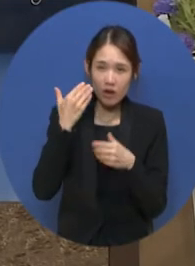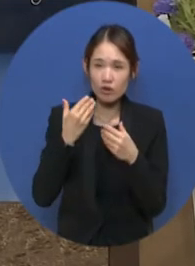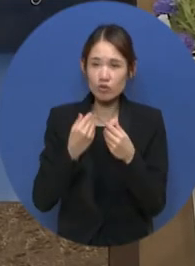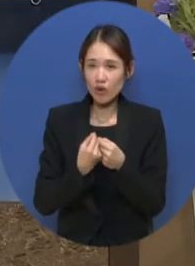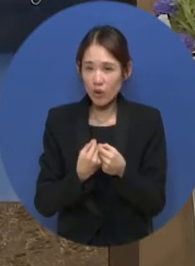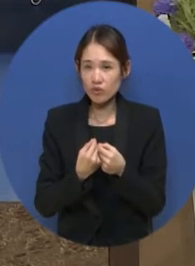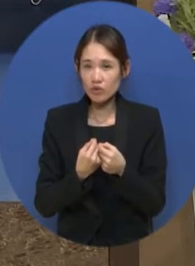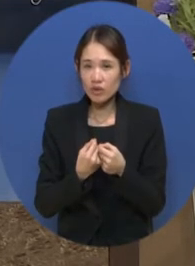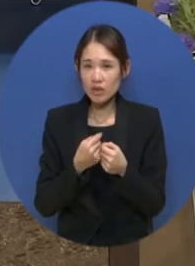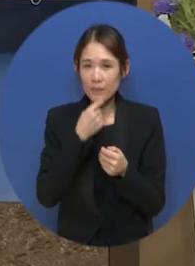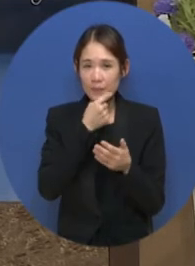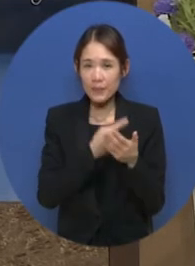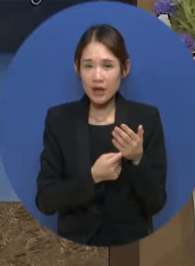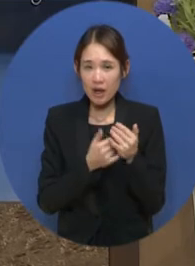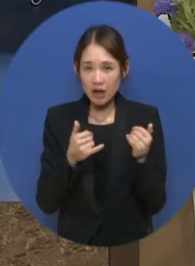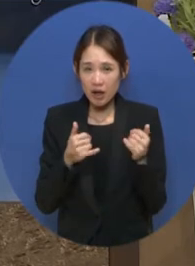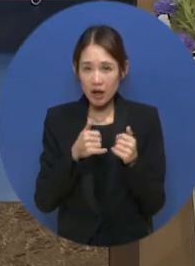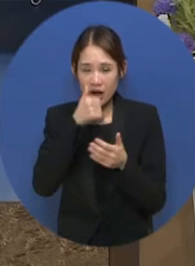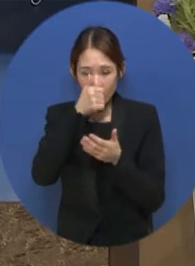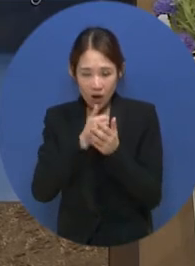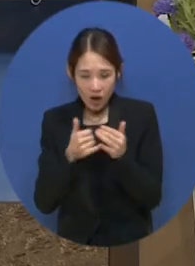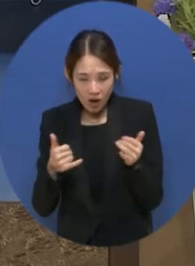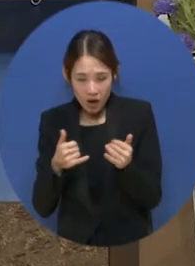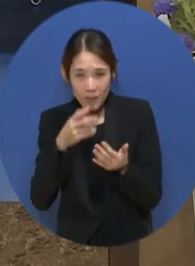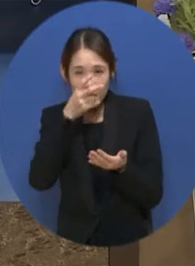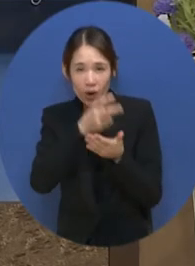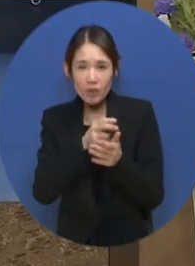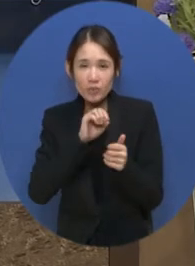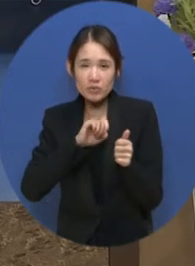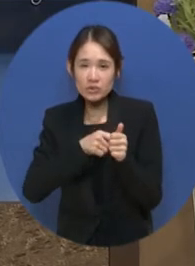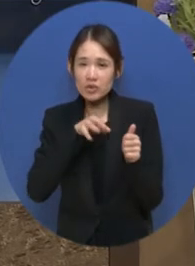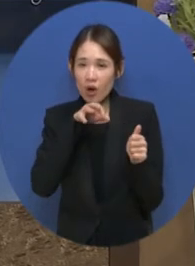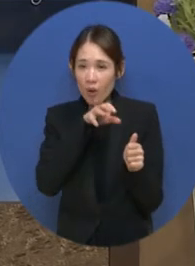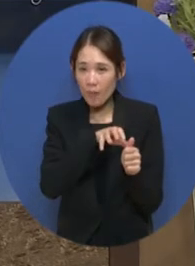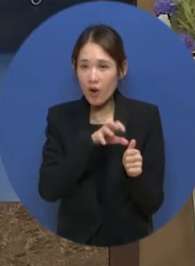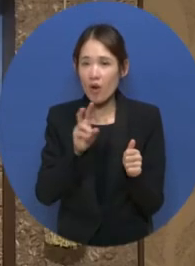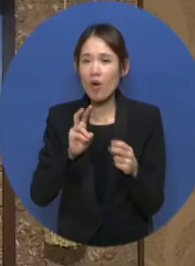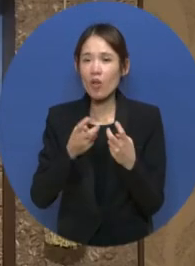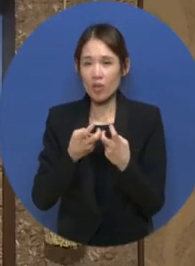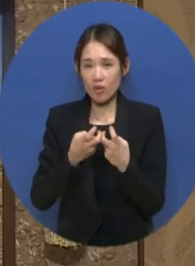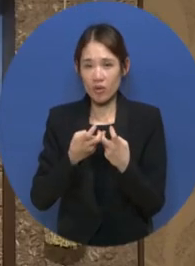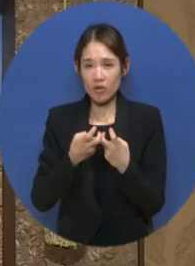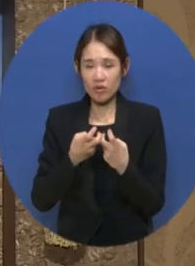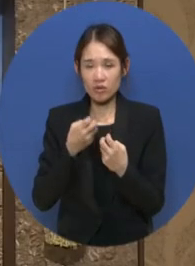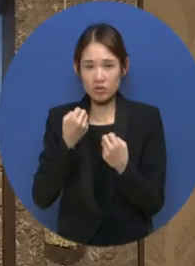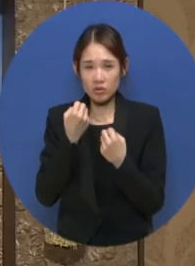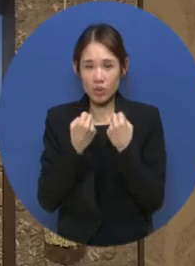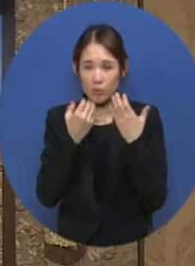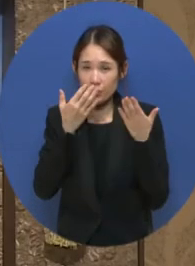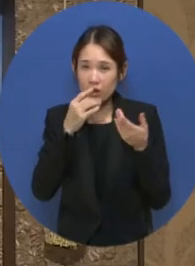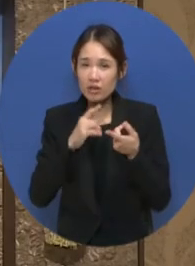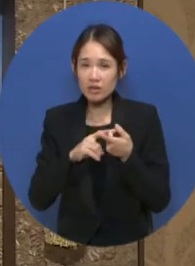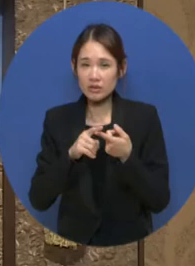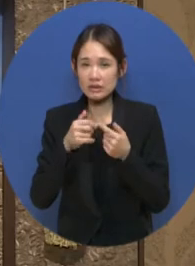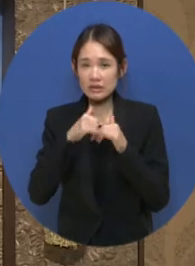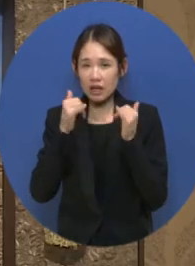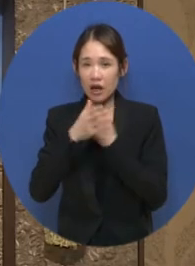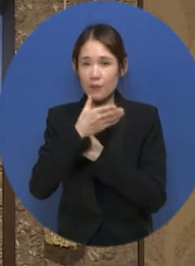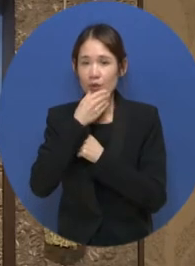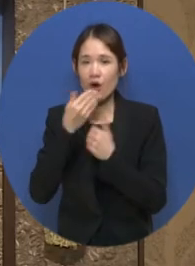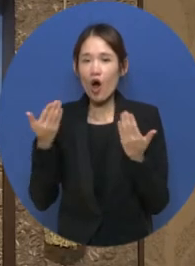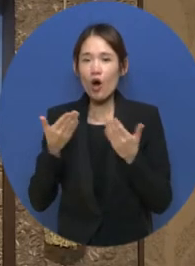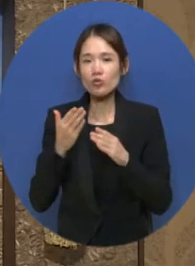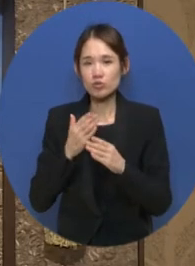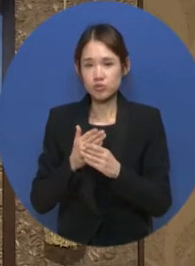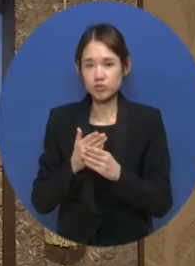가해자에 대한 법적 처벌은 또 어떻게 이루어지나요 그래서 아까 말씀드렸던 것처럼 이제 이런 사회복지 업무를 하고 있거나 또